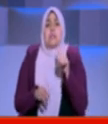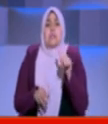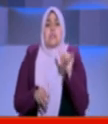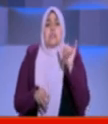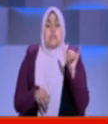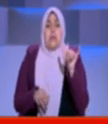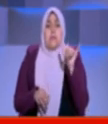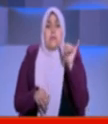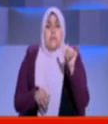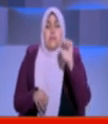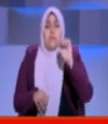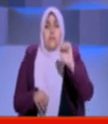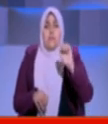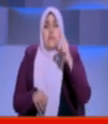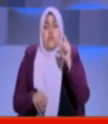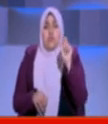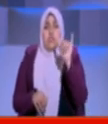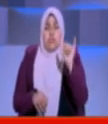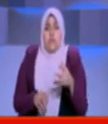يكن ليتوافر لي سابقيه؟